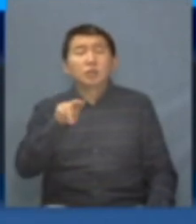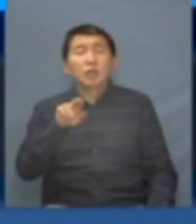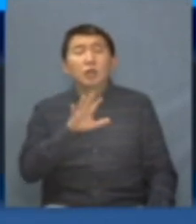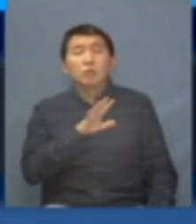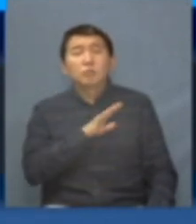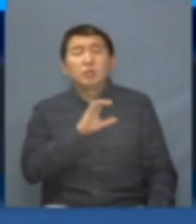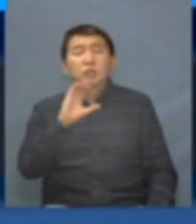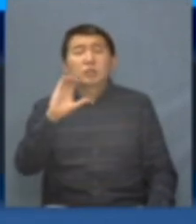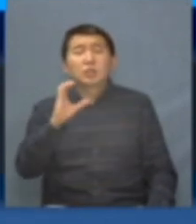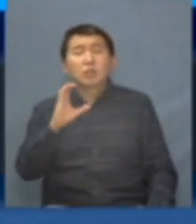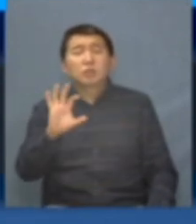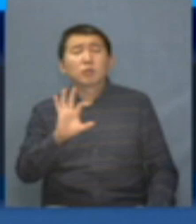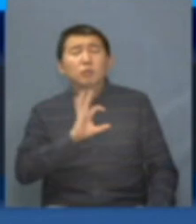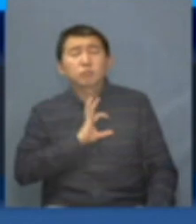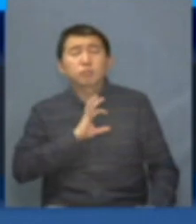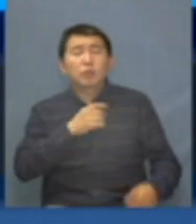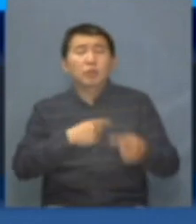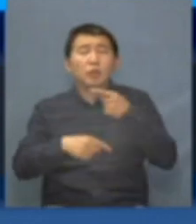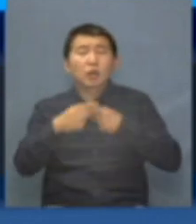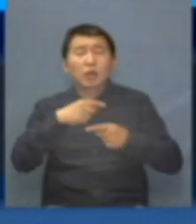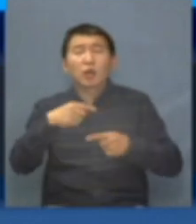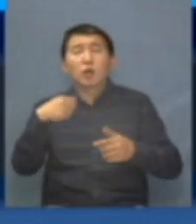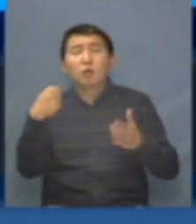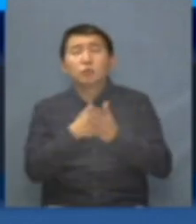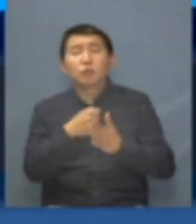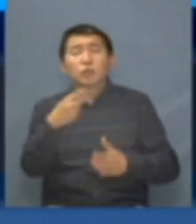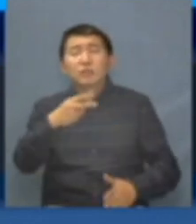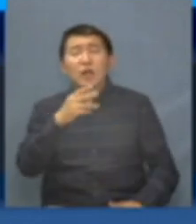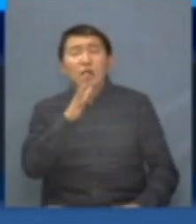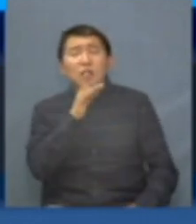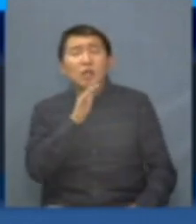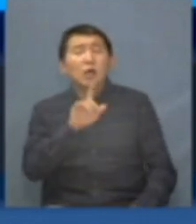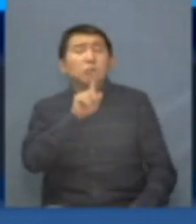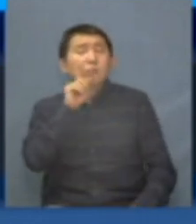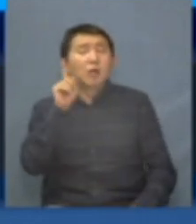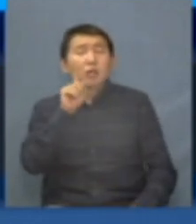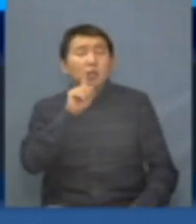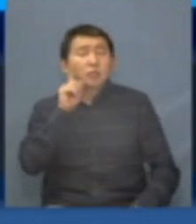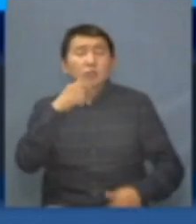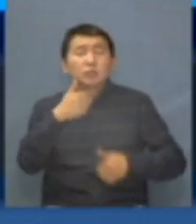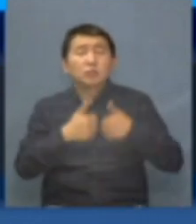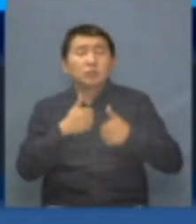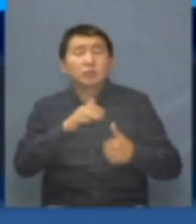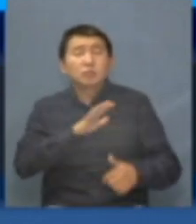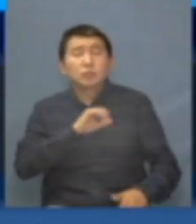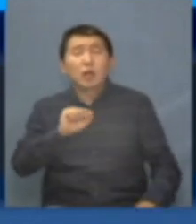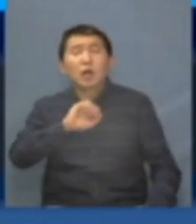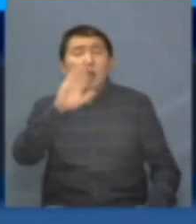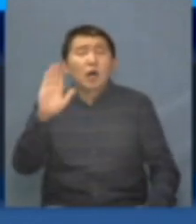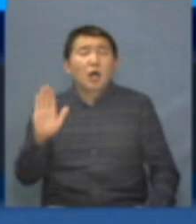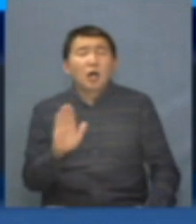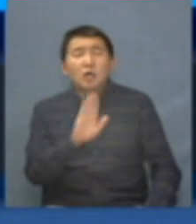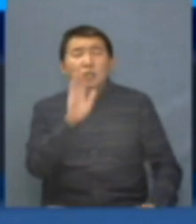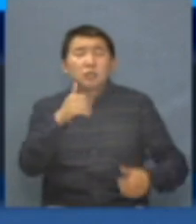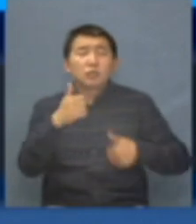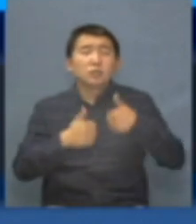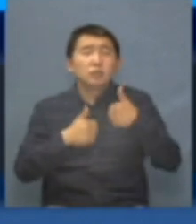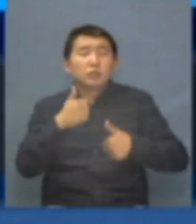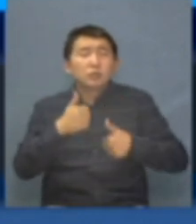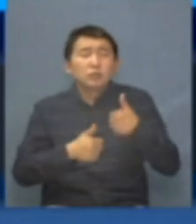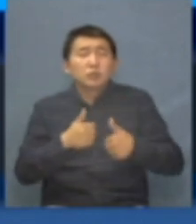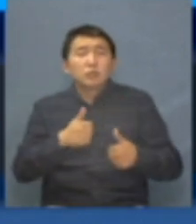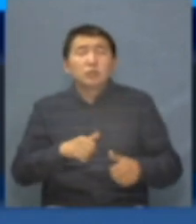күміс жүлдемен оралды. Жарыс 20 жасқа дейінгі жастар арасында өтті. Азия чемпионатының жүлдегерлерін